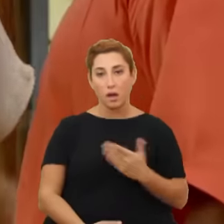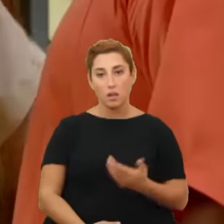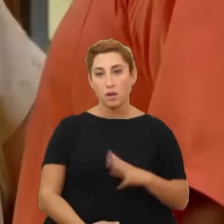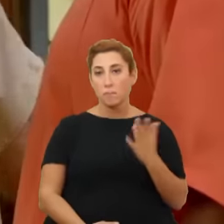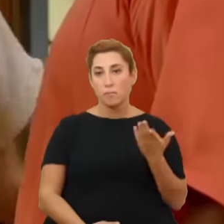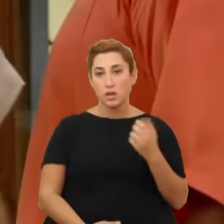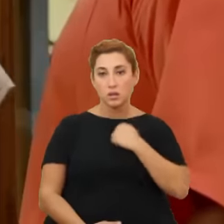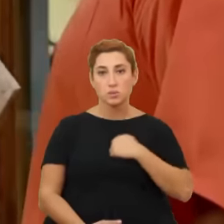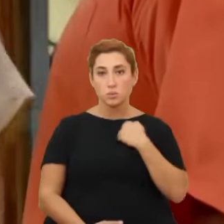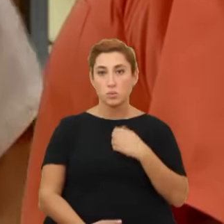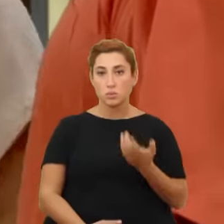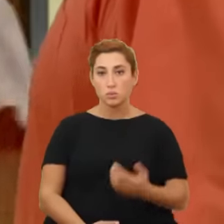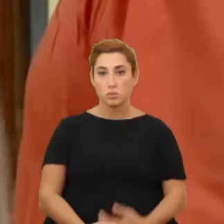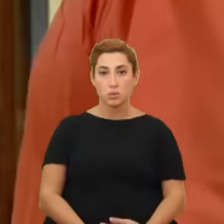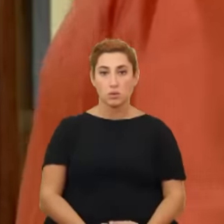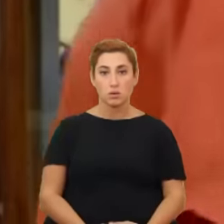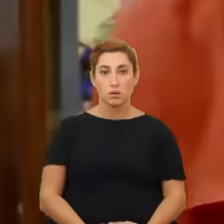yani. Niye kızıyorsun ki?